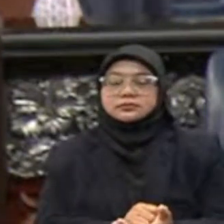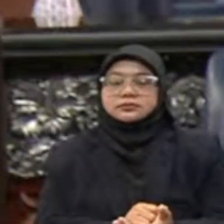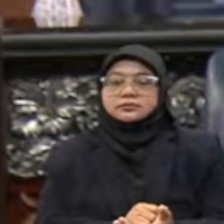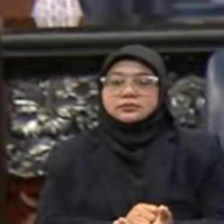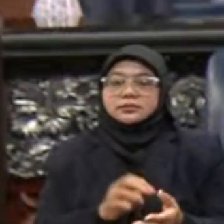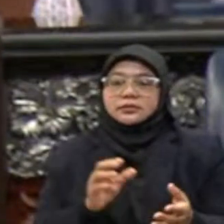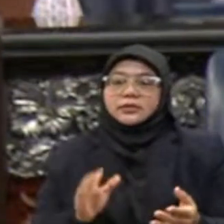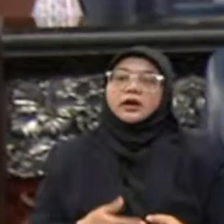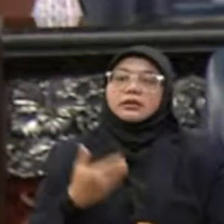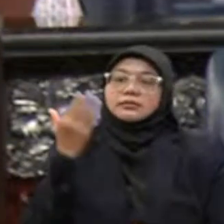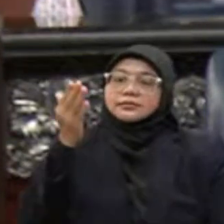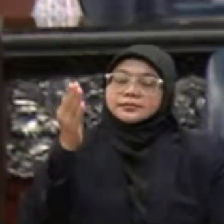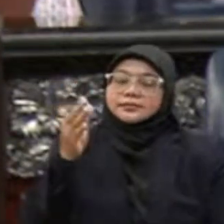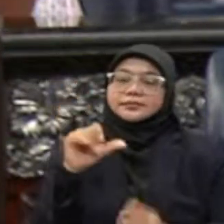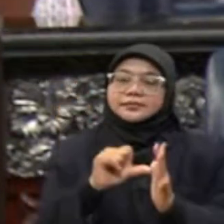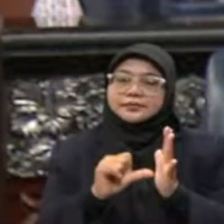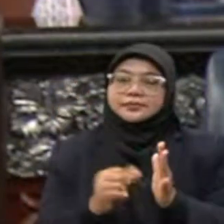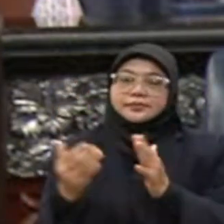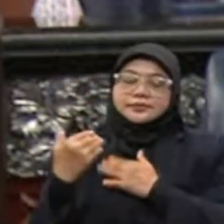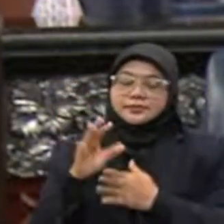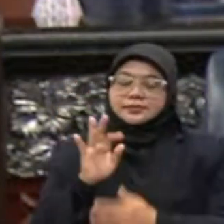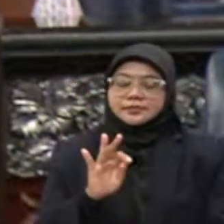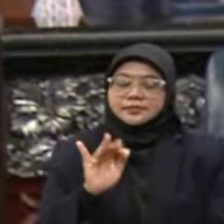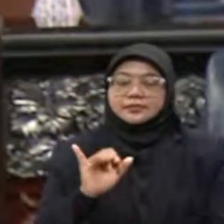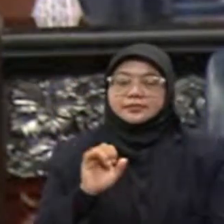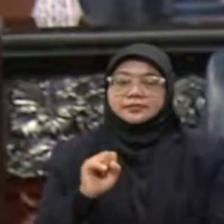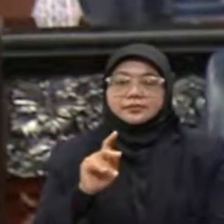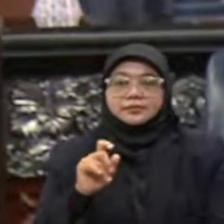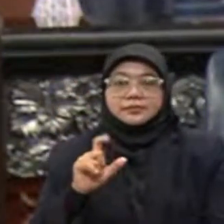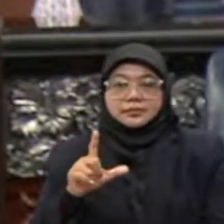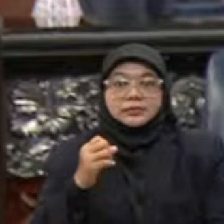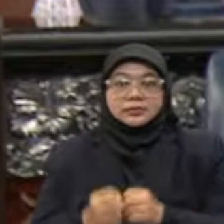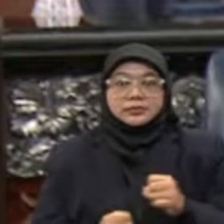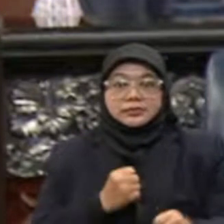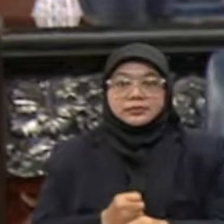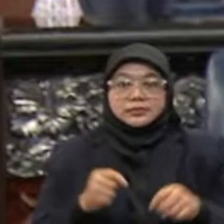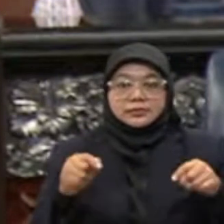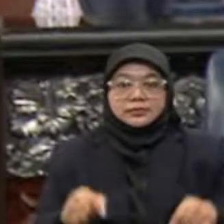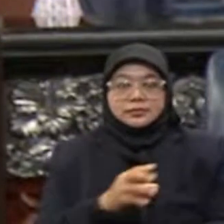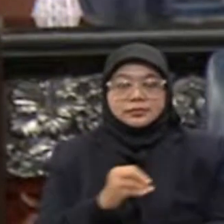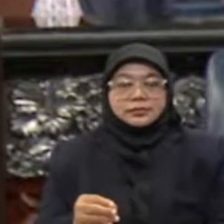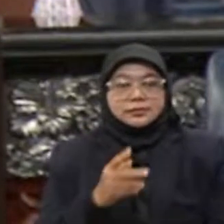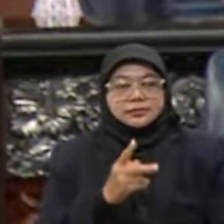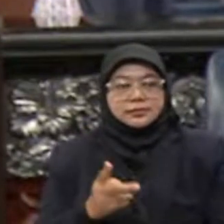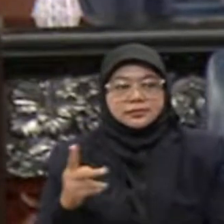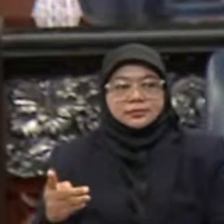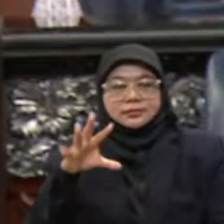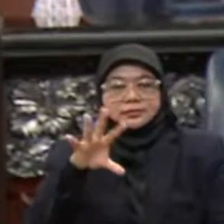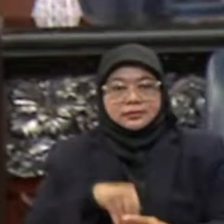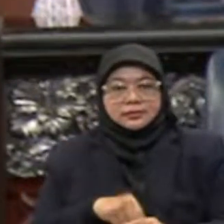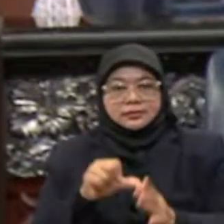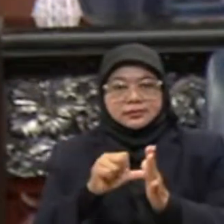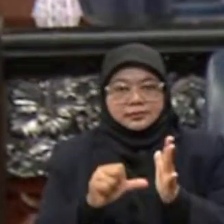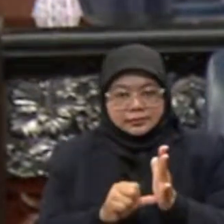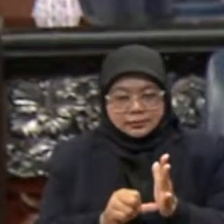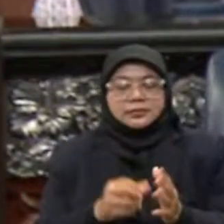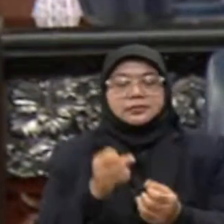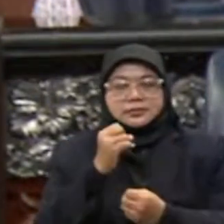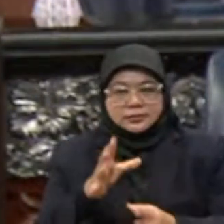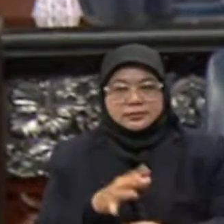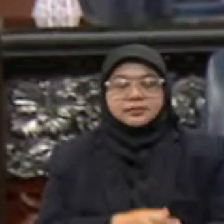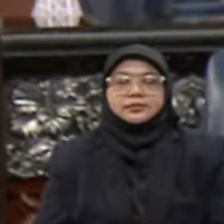membentangkan akta tanggung jawab fiskal pada tahun ini dan tentu antara dalam akta itu akan disebut